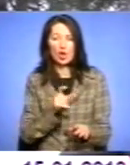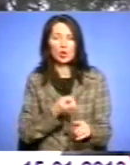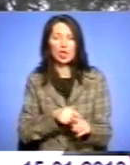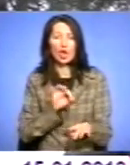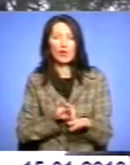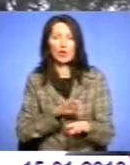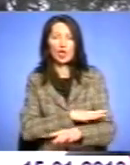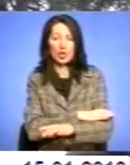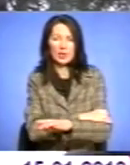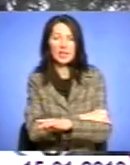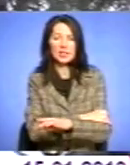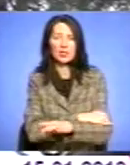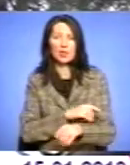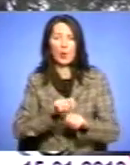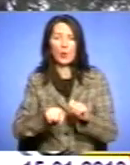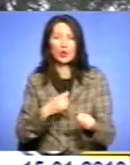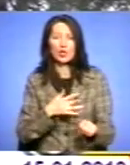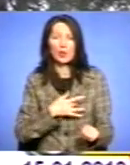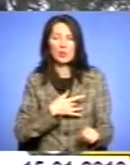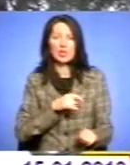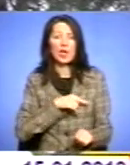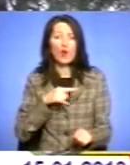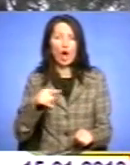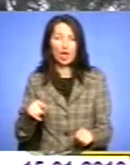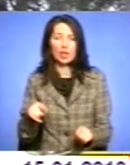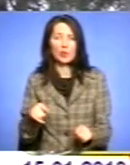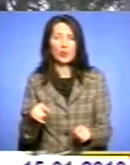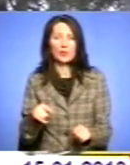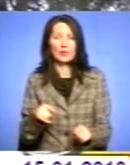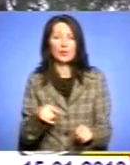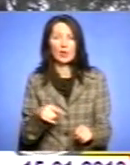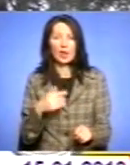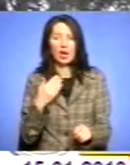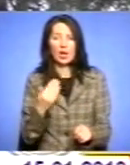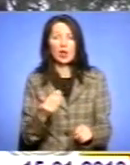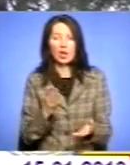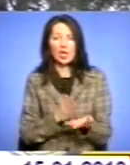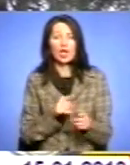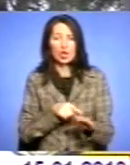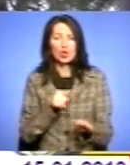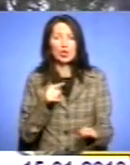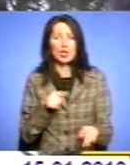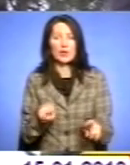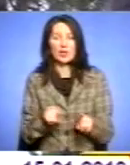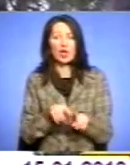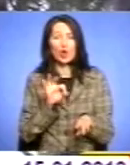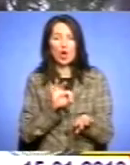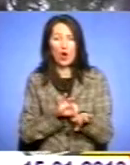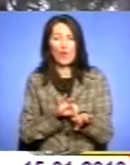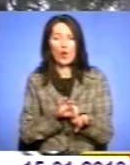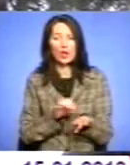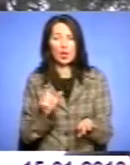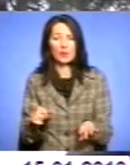артеріальною гіпертензією, порушенням серцевого ритму, якраз вони найбільше є чутливими. Також хворі з